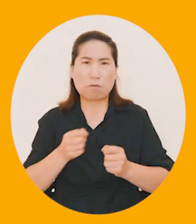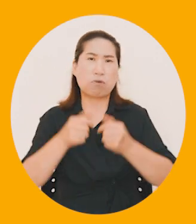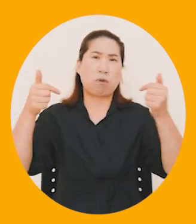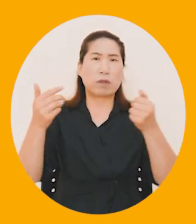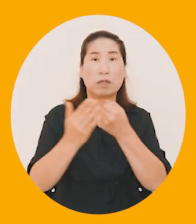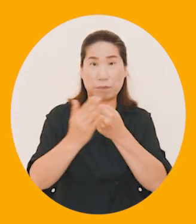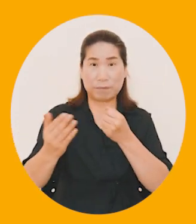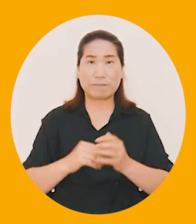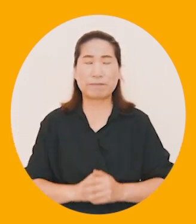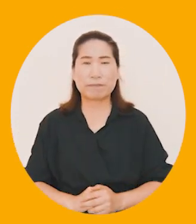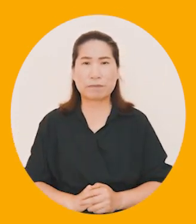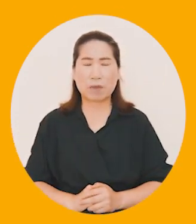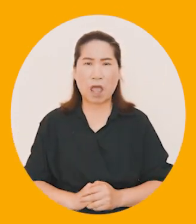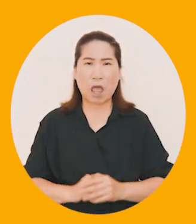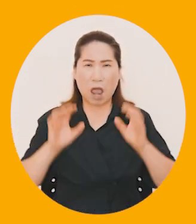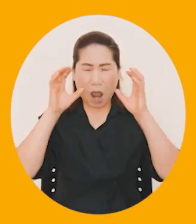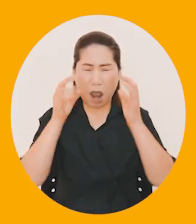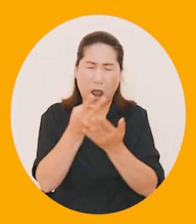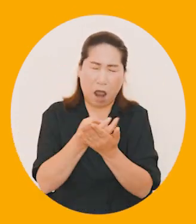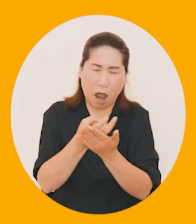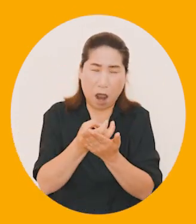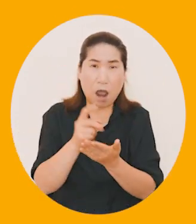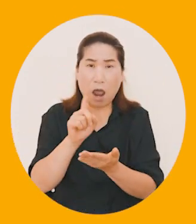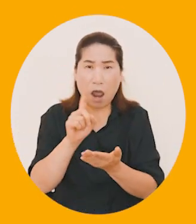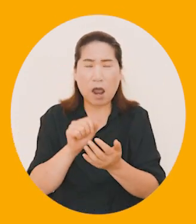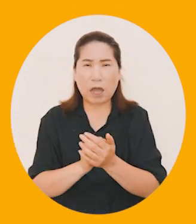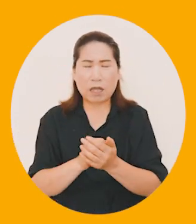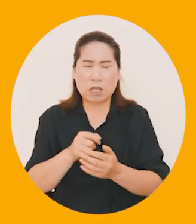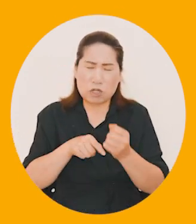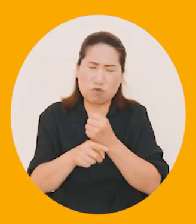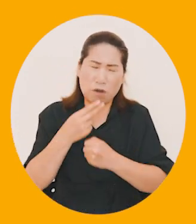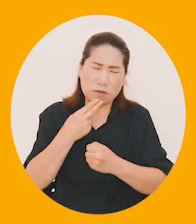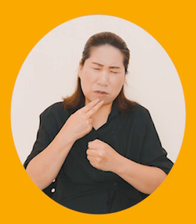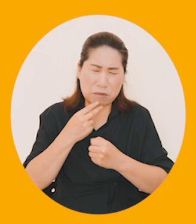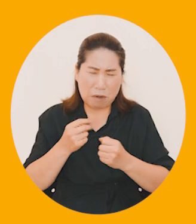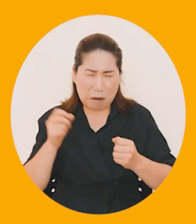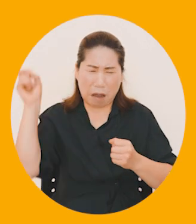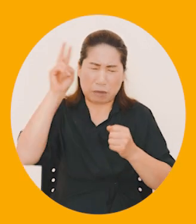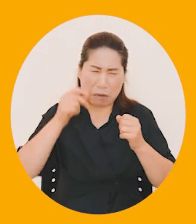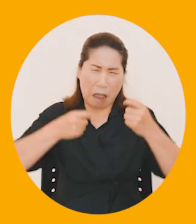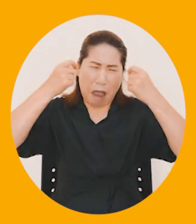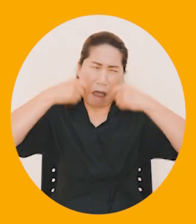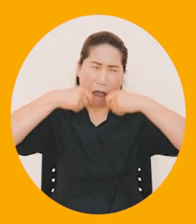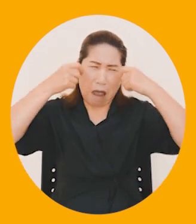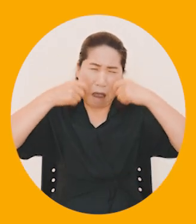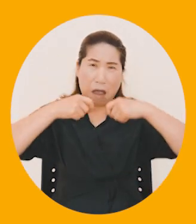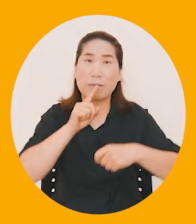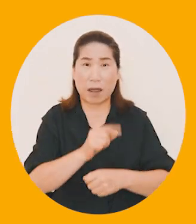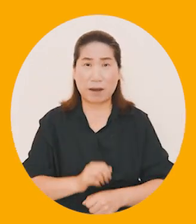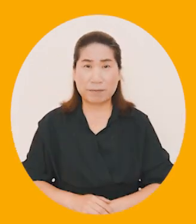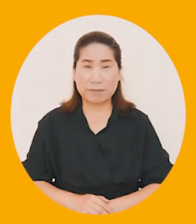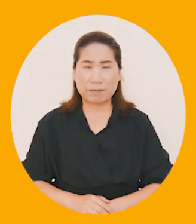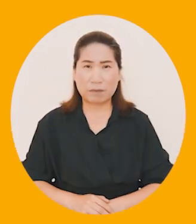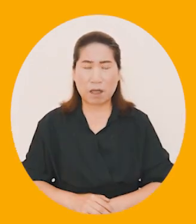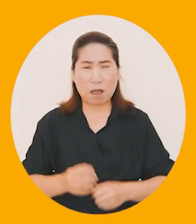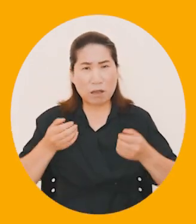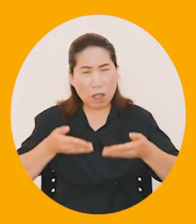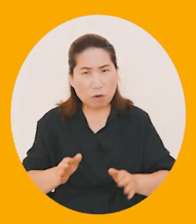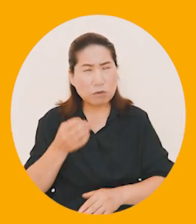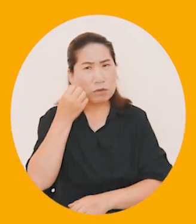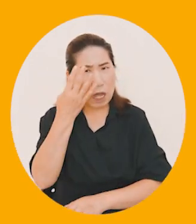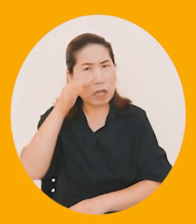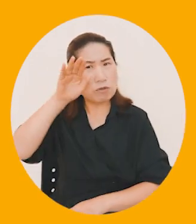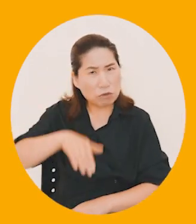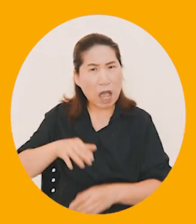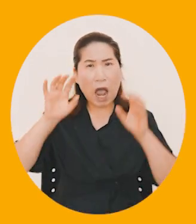증가시킵니다. 영아 산통이란 이유 없이 발작적으로 울고 보채는 증상을 말합니다. 생후 4개월